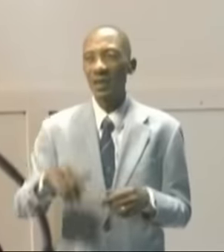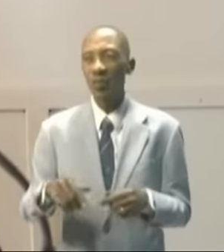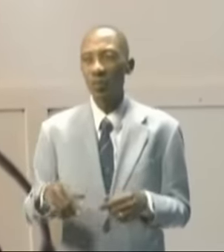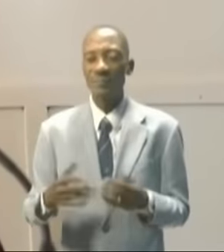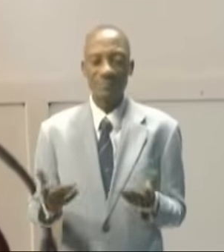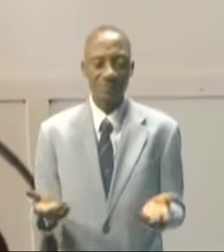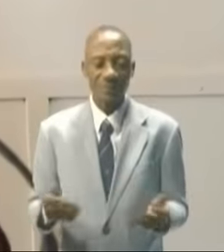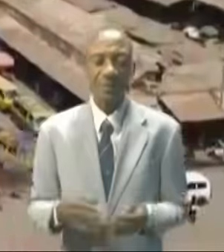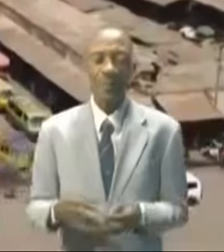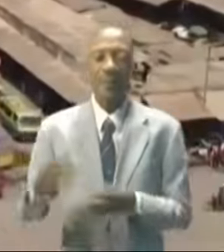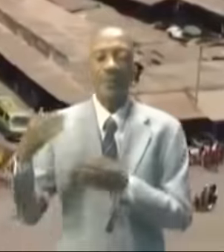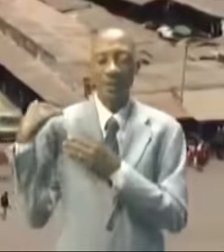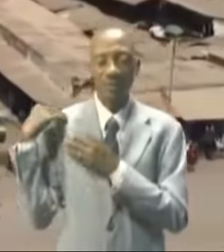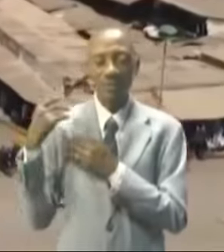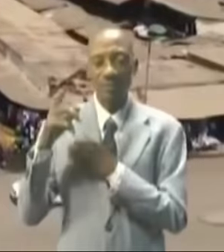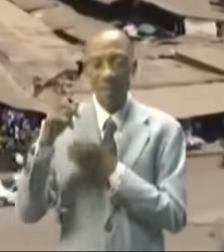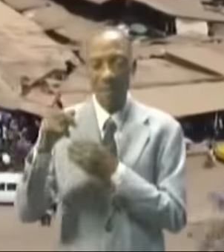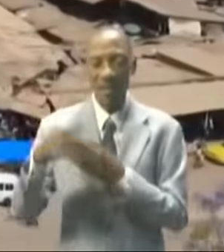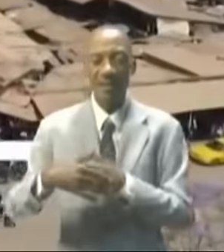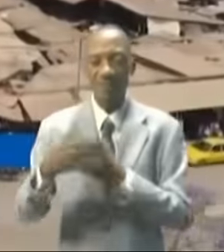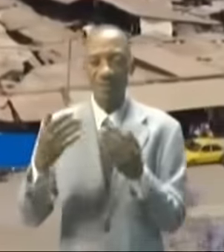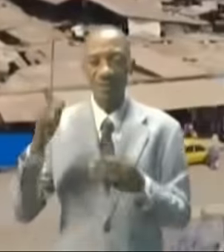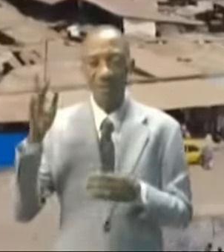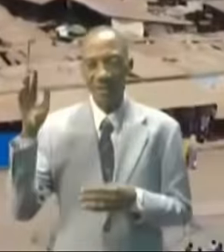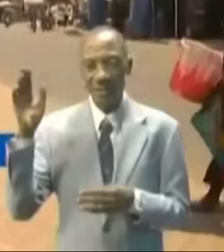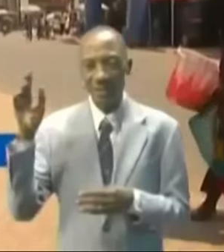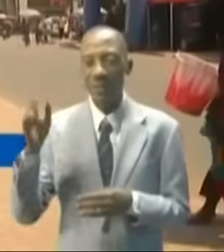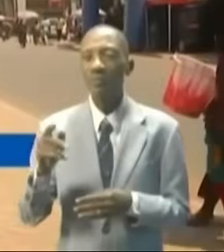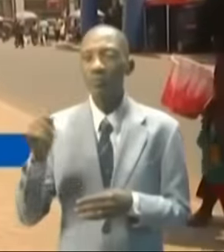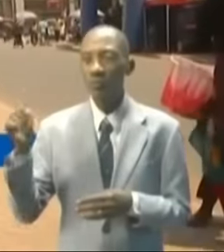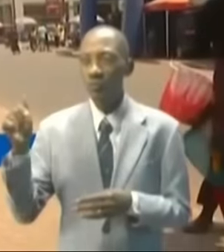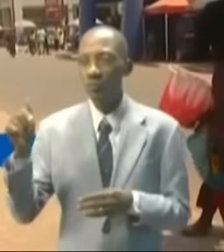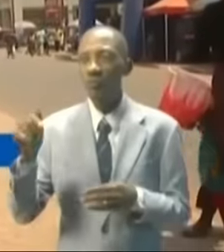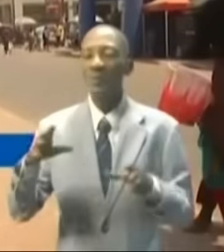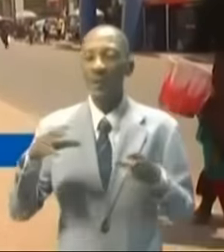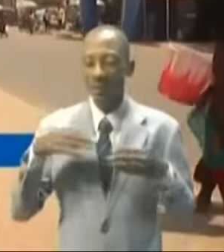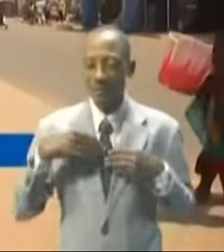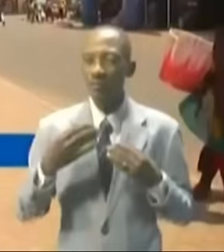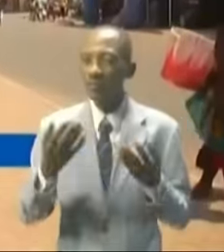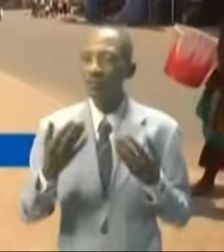Henri Mungomba Tamba, s'investit pour que cette ville de près